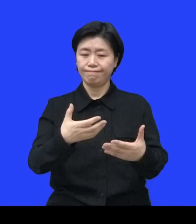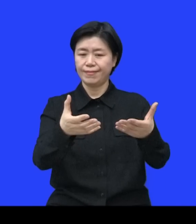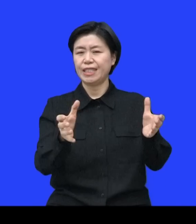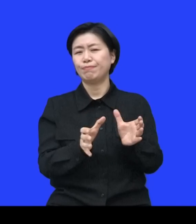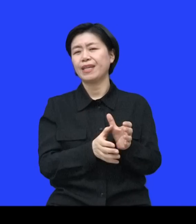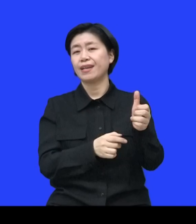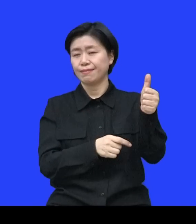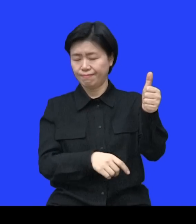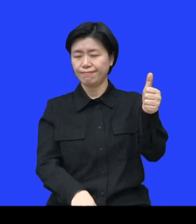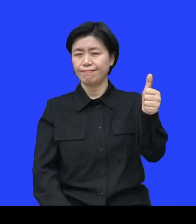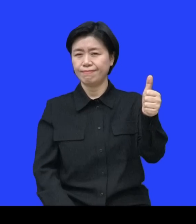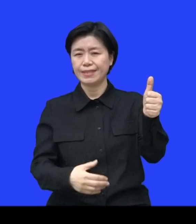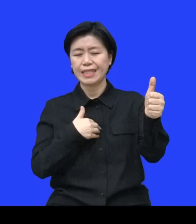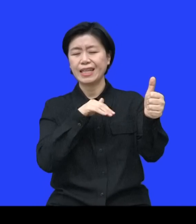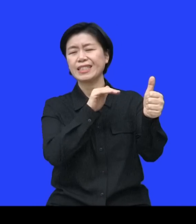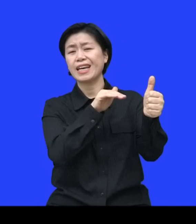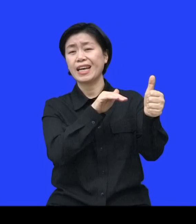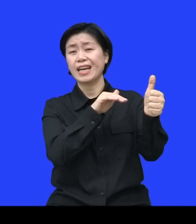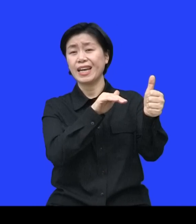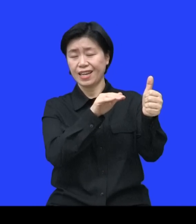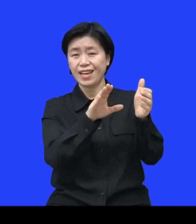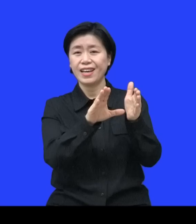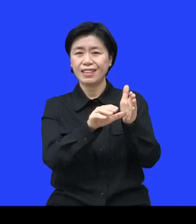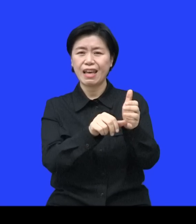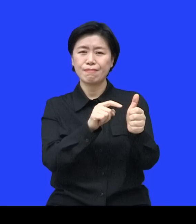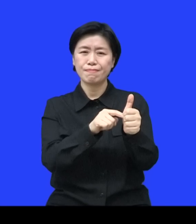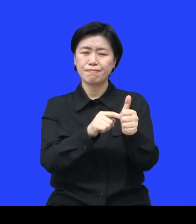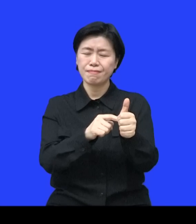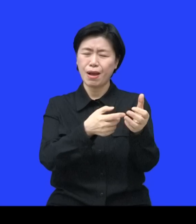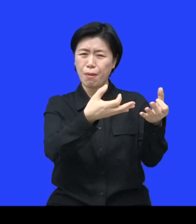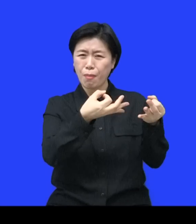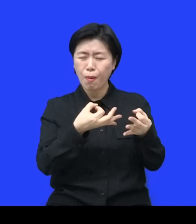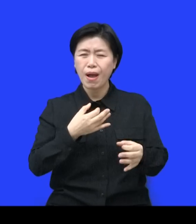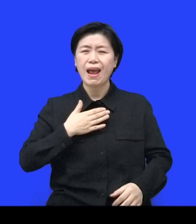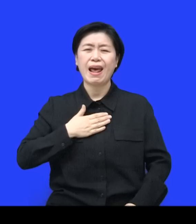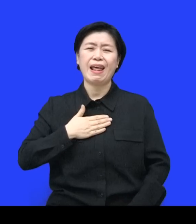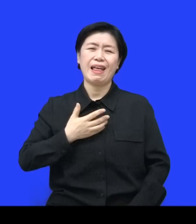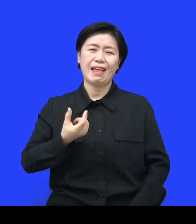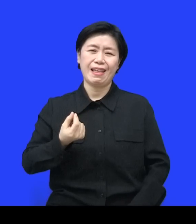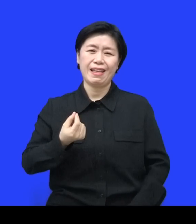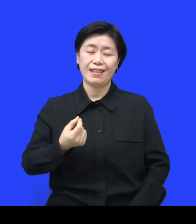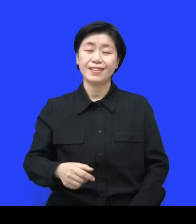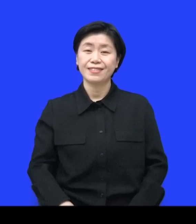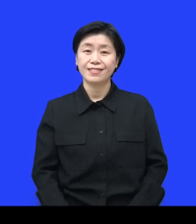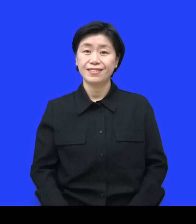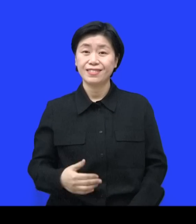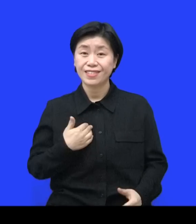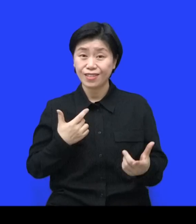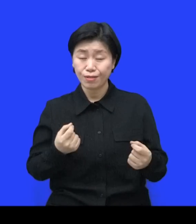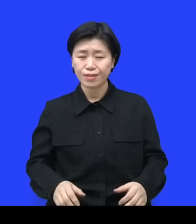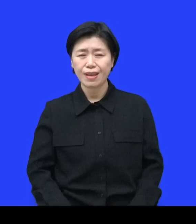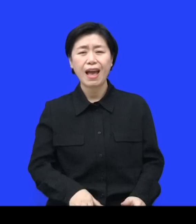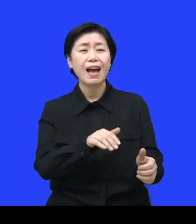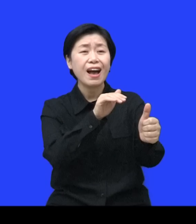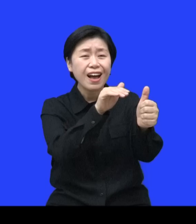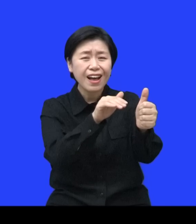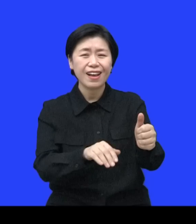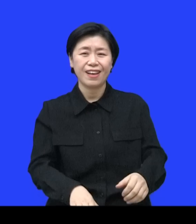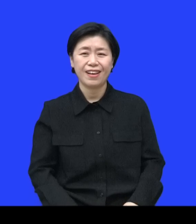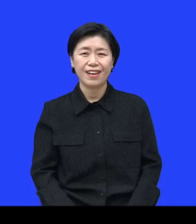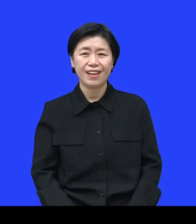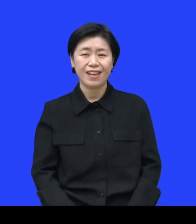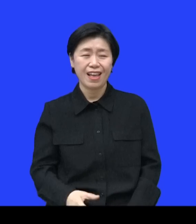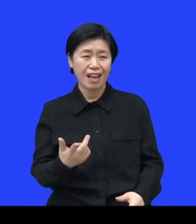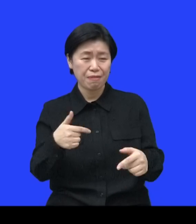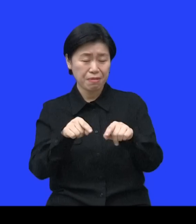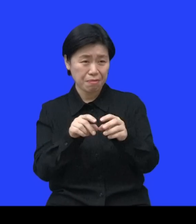딱 팀장님 말을 하면 벌써부터 퇴사하려고 하는구나 일단 느낌이 오시는 것 같아요. 그래서 저도 똑같이 말씀드렸죠. 팀장님 차